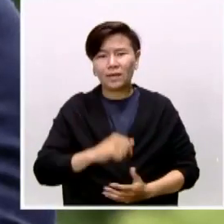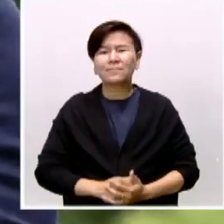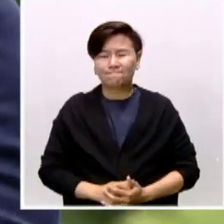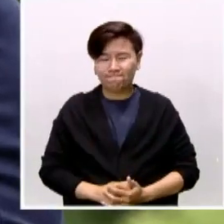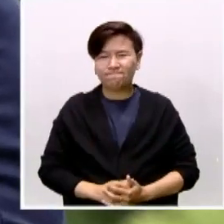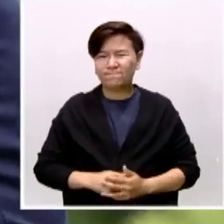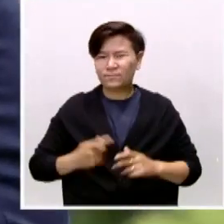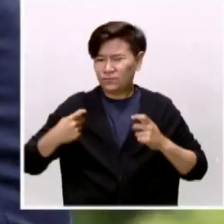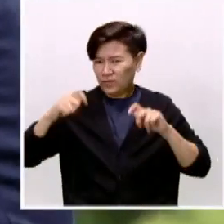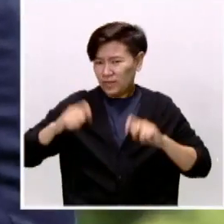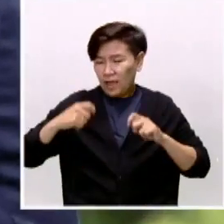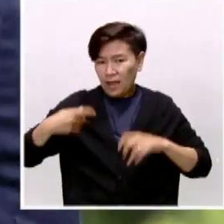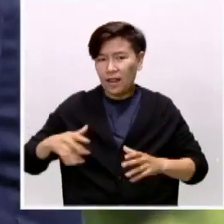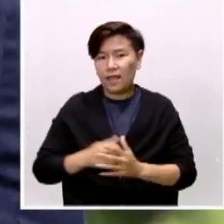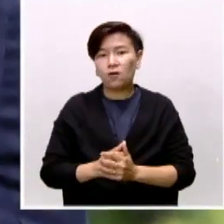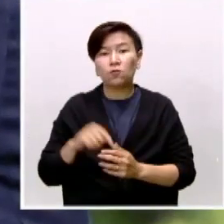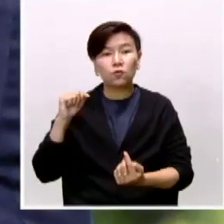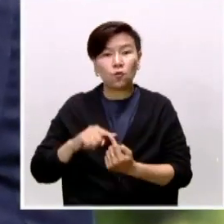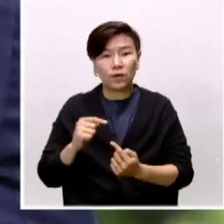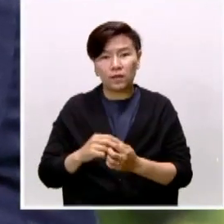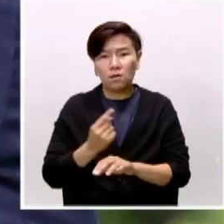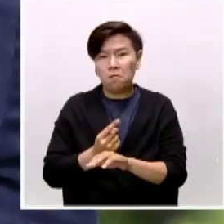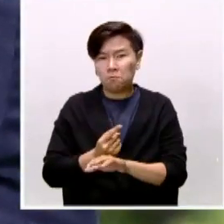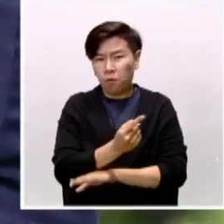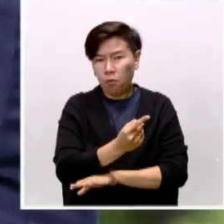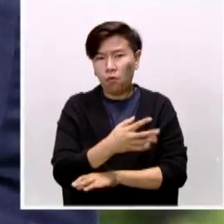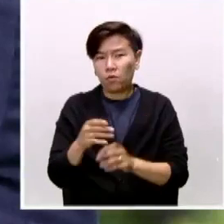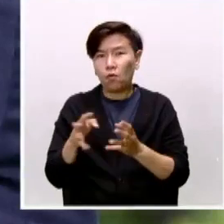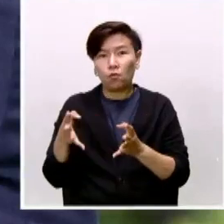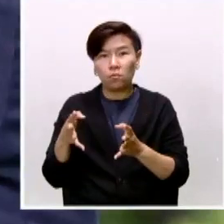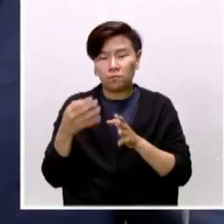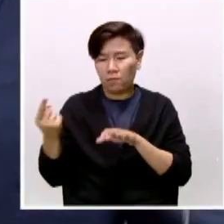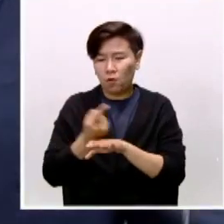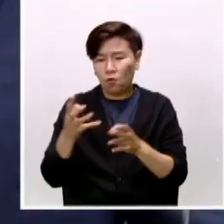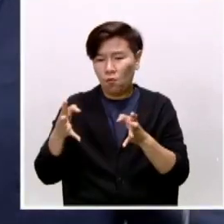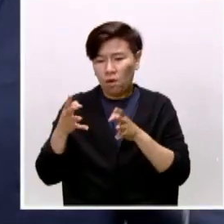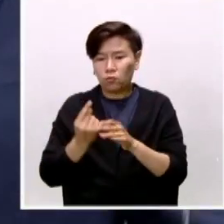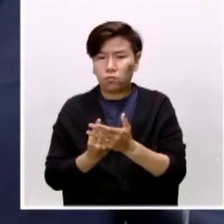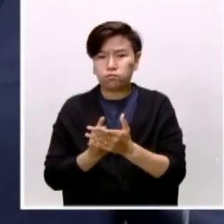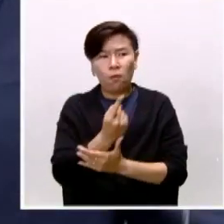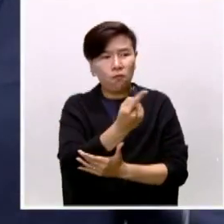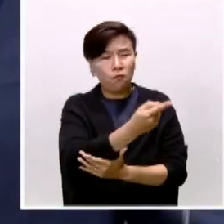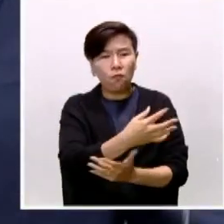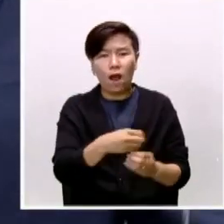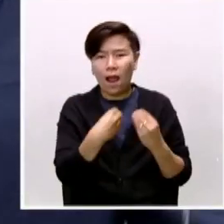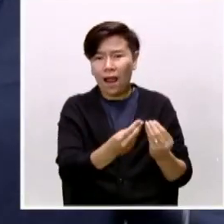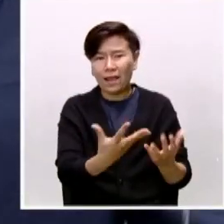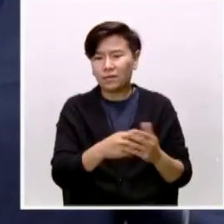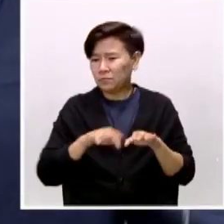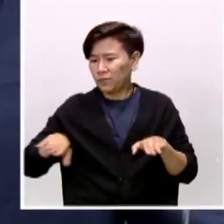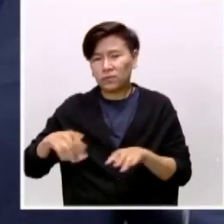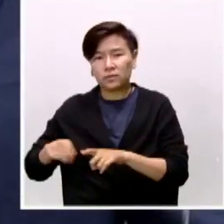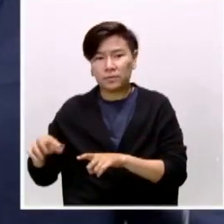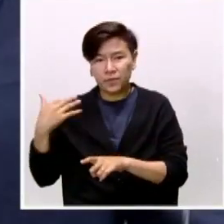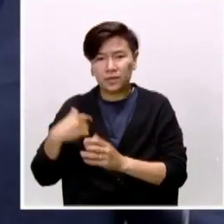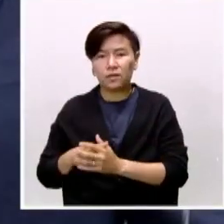ใหญ่แบบติดตั้งบนรถบรรทุกประสิทธิภาพสูงให้กับยูเครนเพิ่มอีก6กระบอกค่ะและผู้นำชาติ EU จะทำทุกวิถีทางนะคะเพื่อ